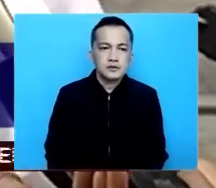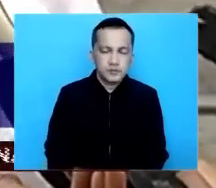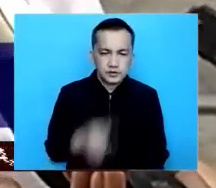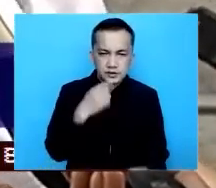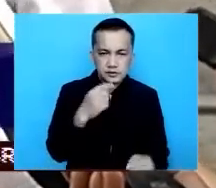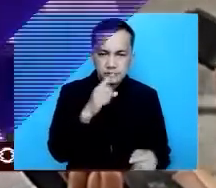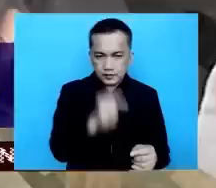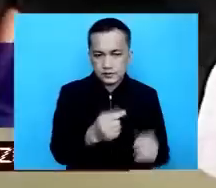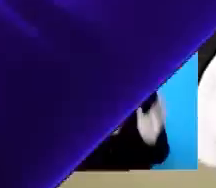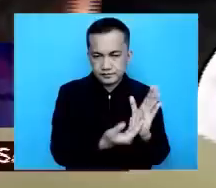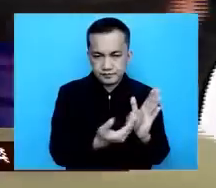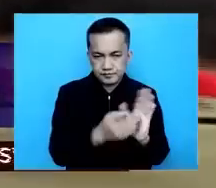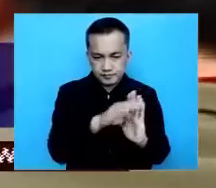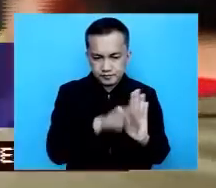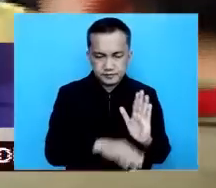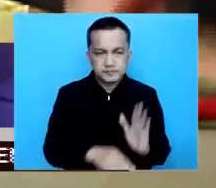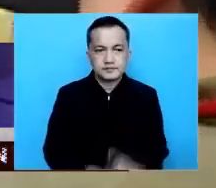heard.